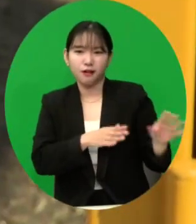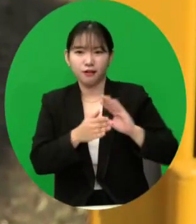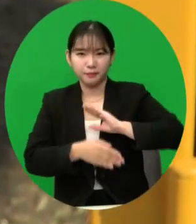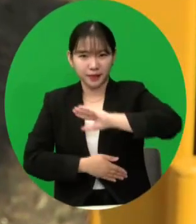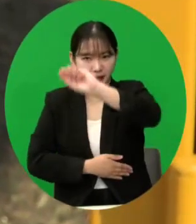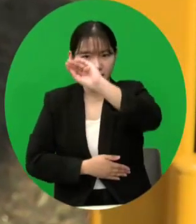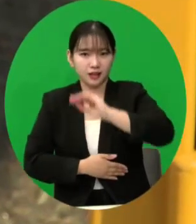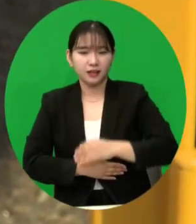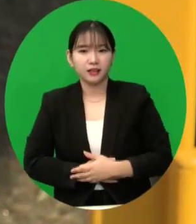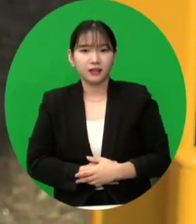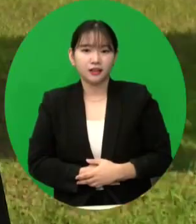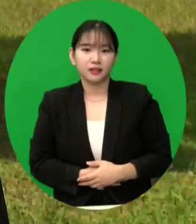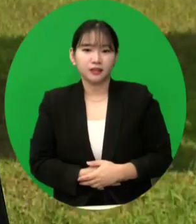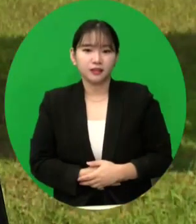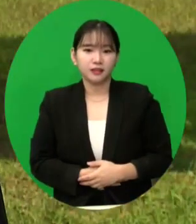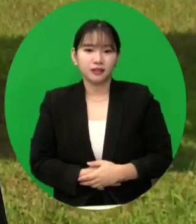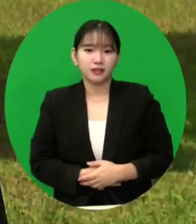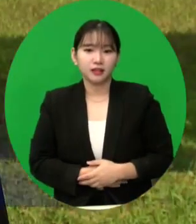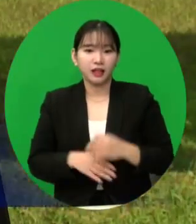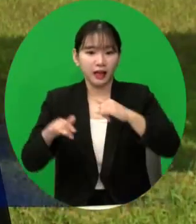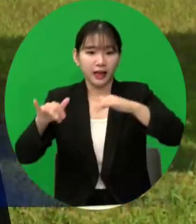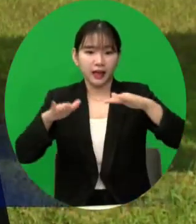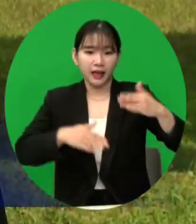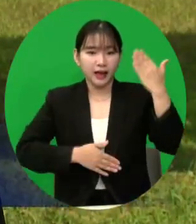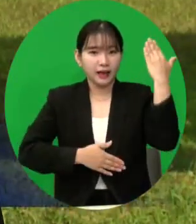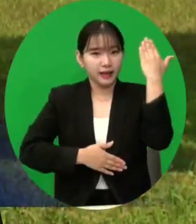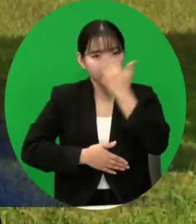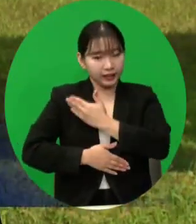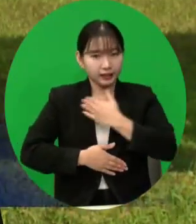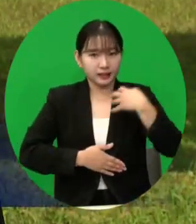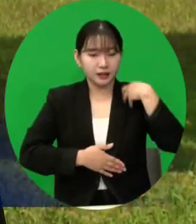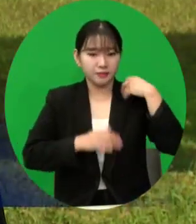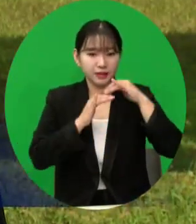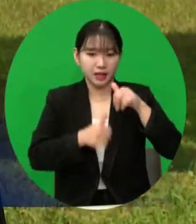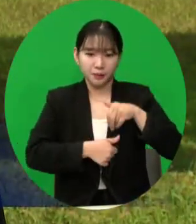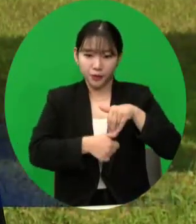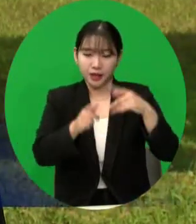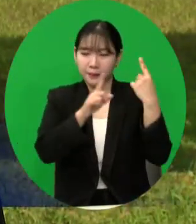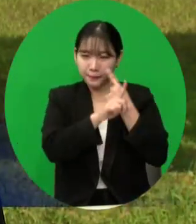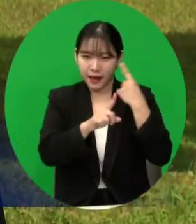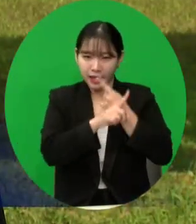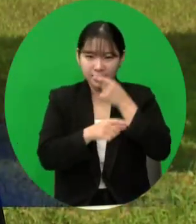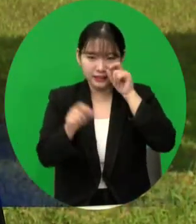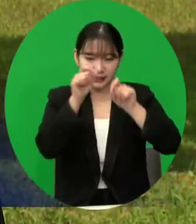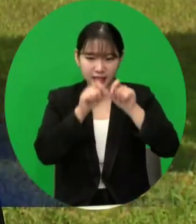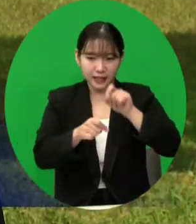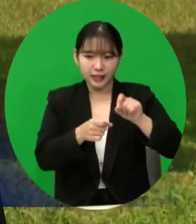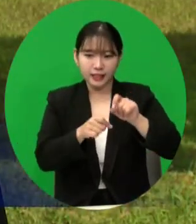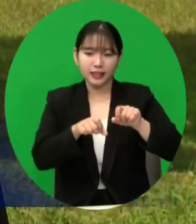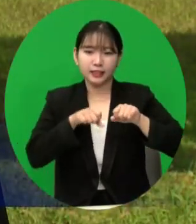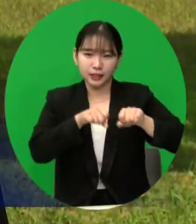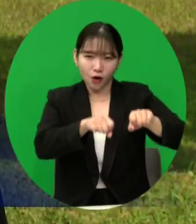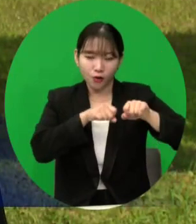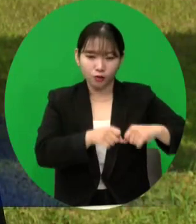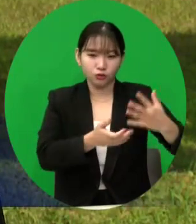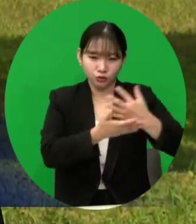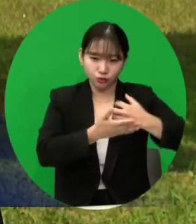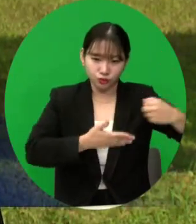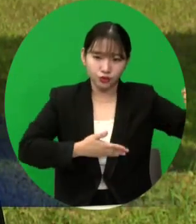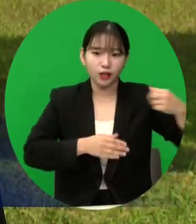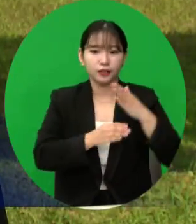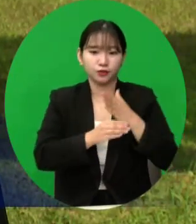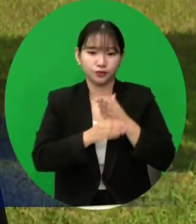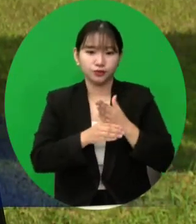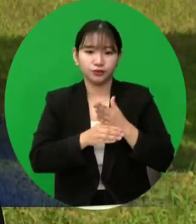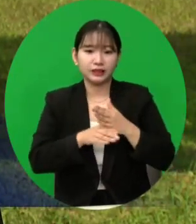가기도 합니다. 저희가 해양 정화 인력을 활용해서 매일매일 쓰레기를 수거하고 처리하고